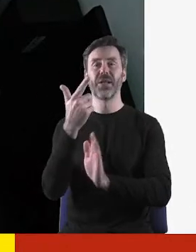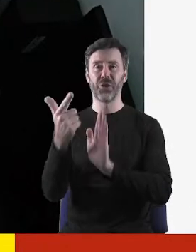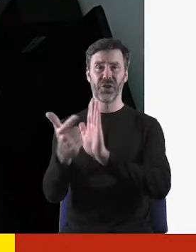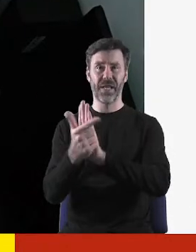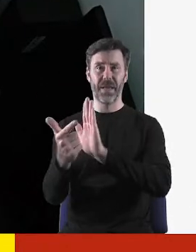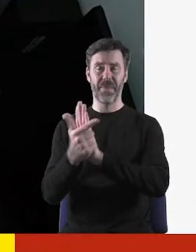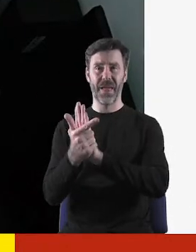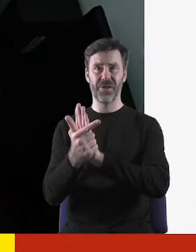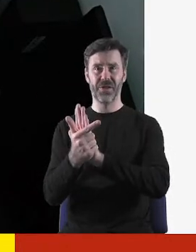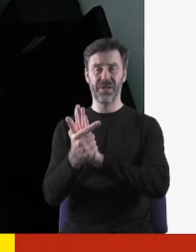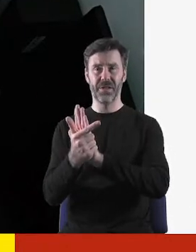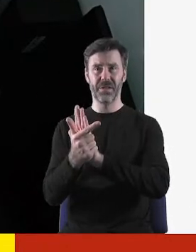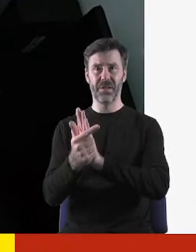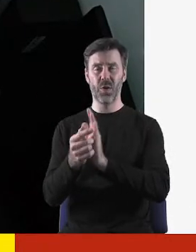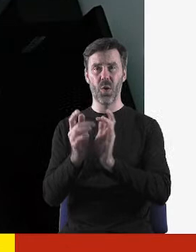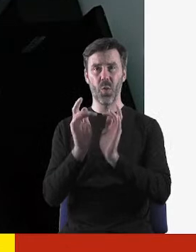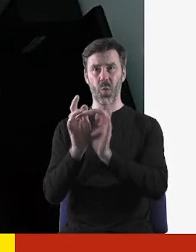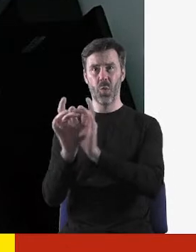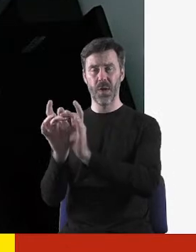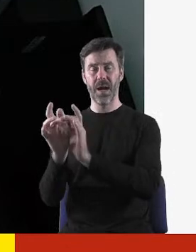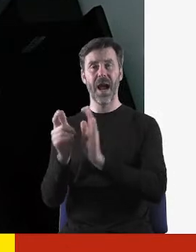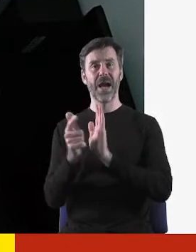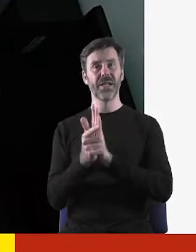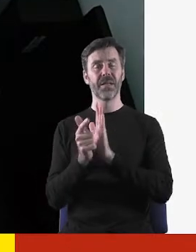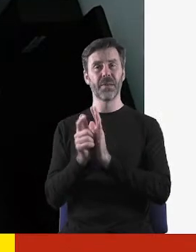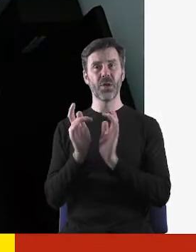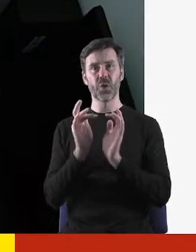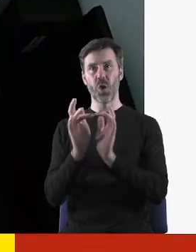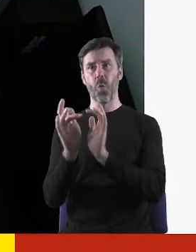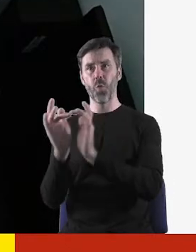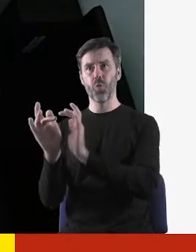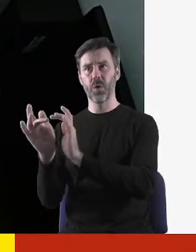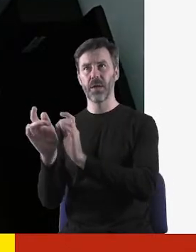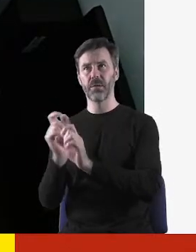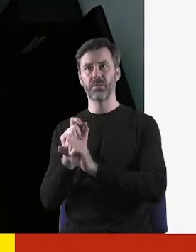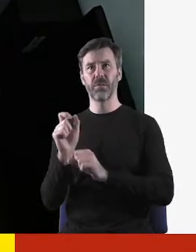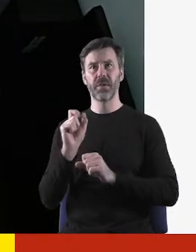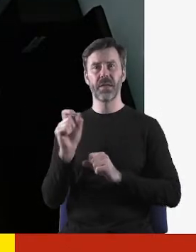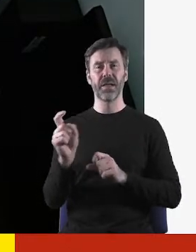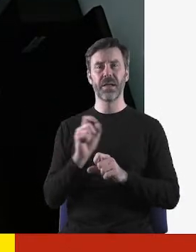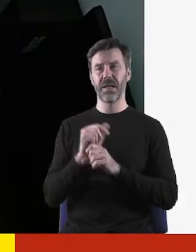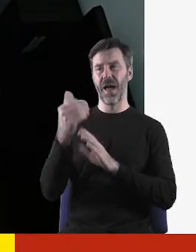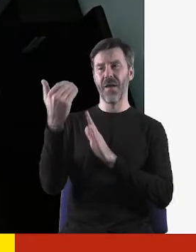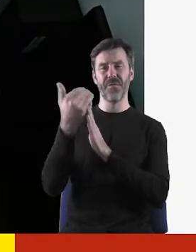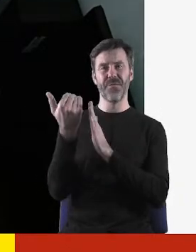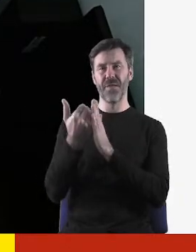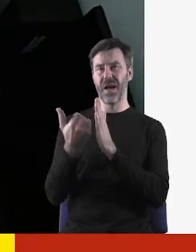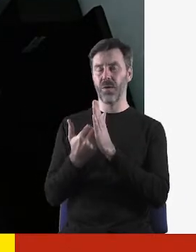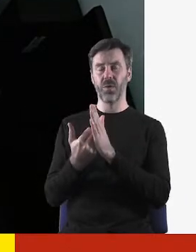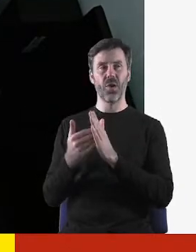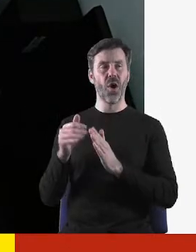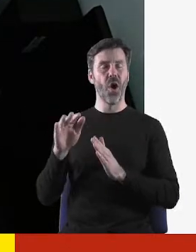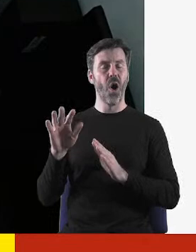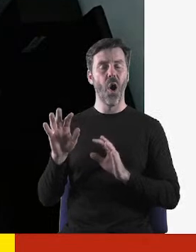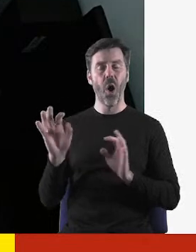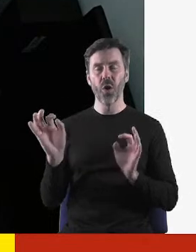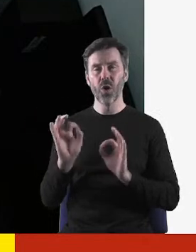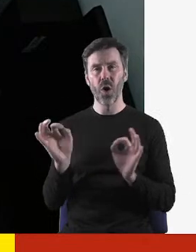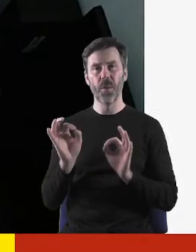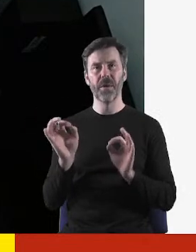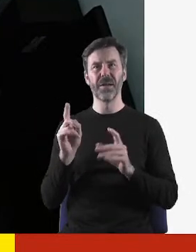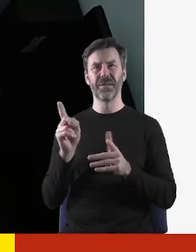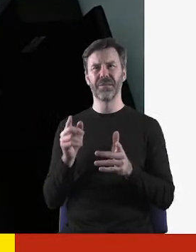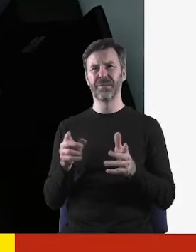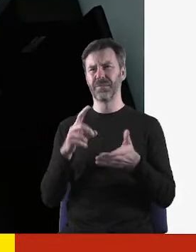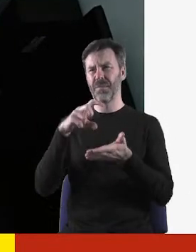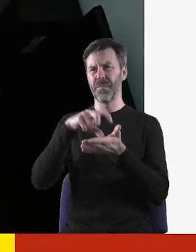czego dzisiaj na tych 17 łóżkach, czyli w warunkach urągających godności, po różnych dostawkach w tych